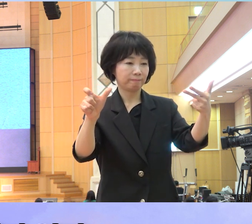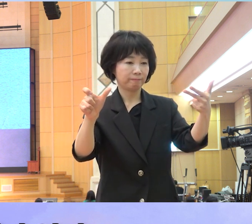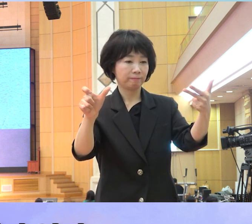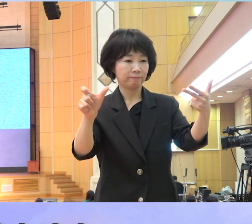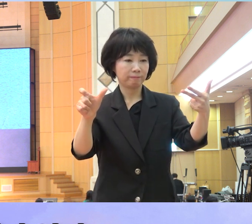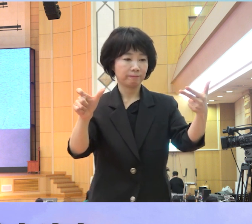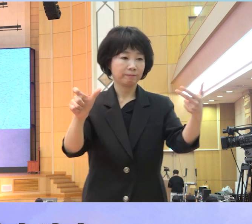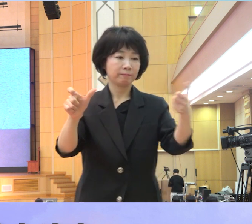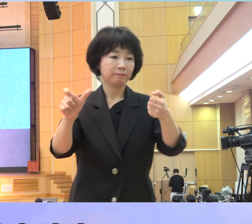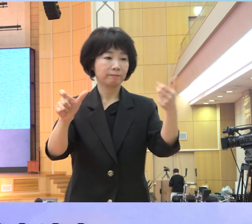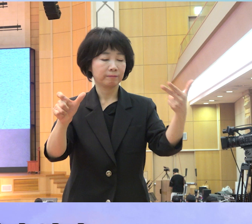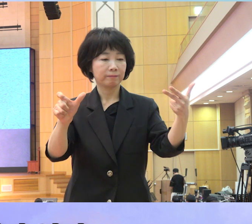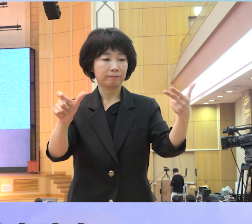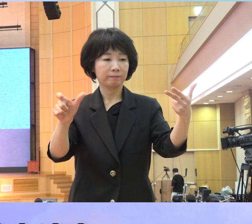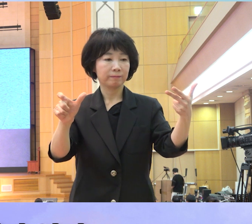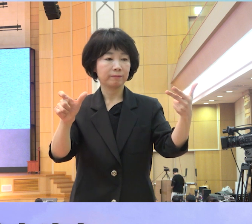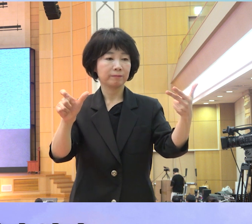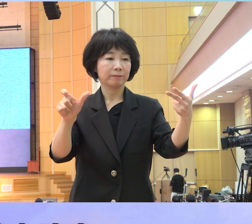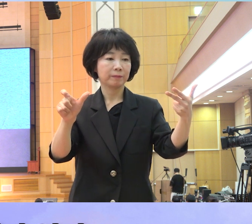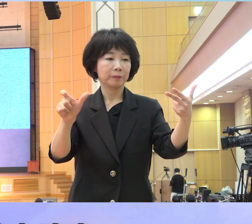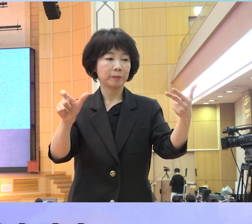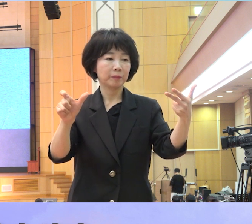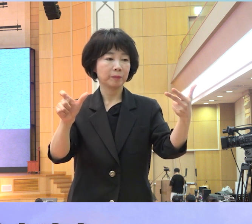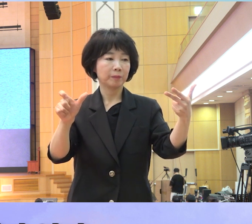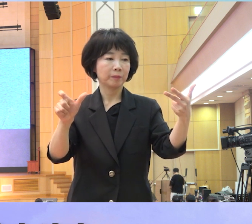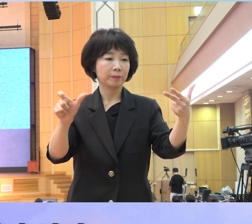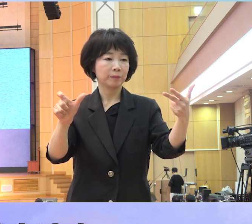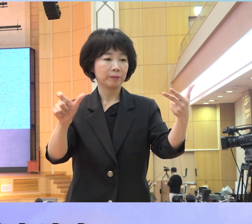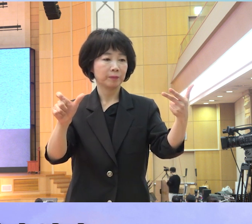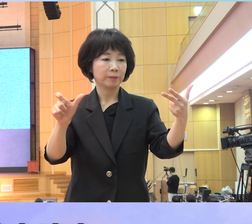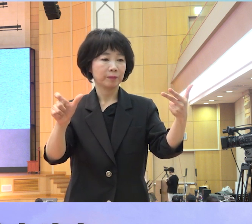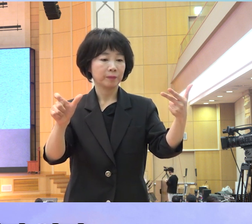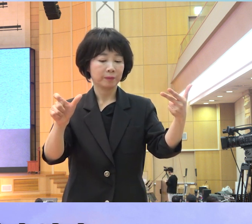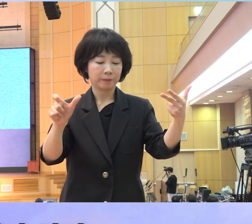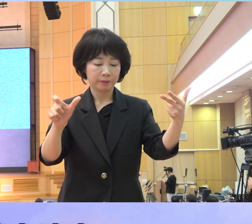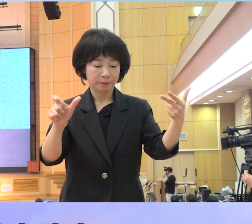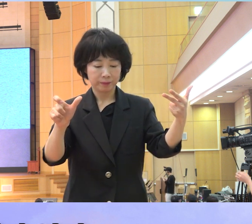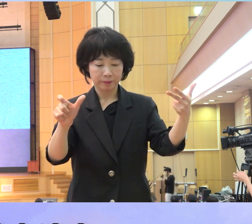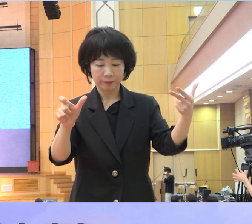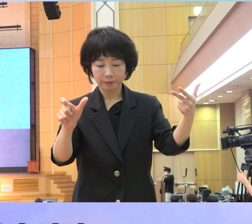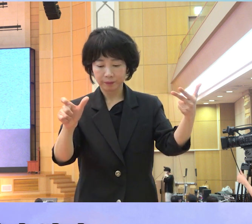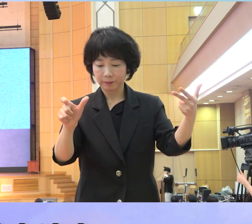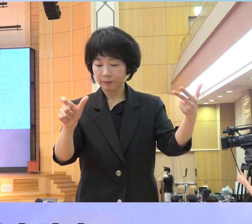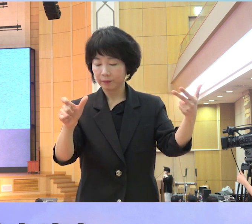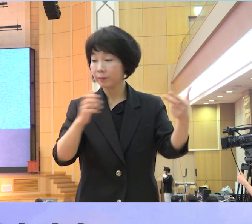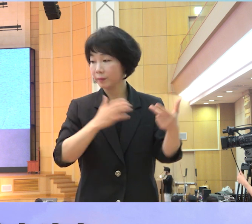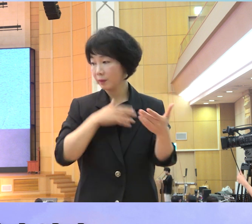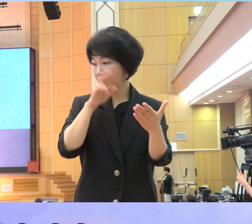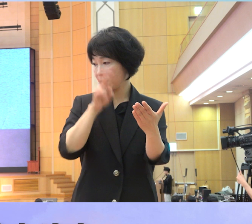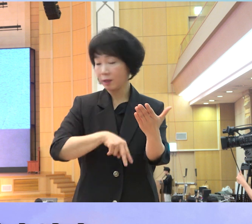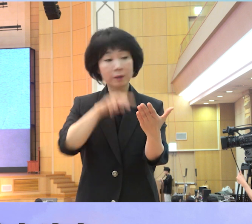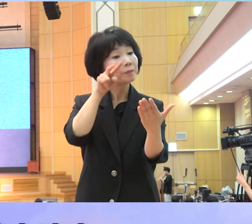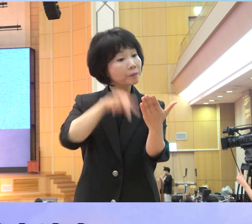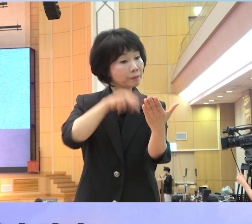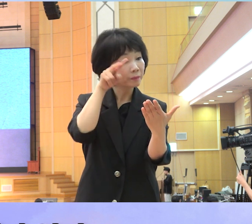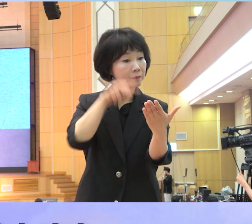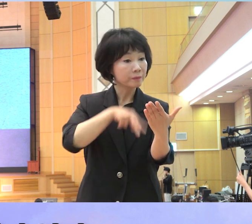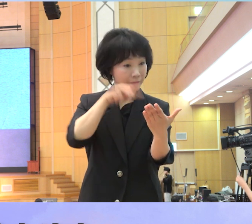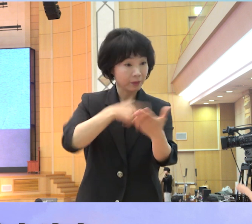고린도전서 15장 57절에서 58절 말씀, 우리 찾으셨으면 다 같이 두